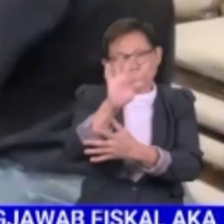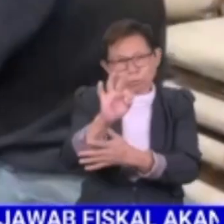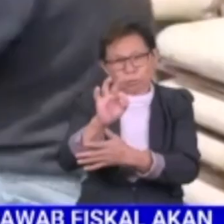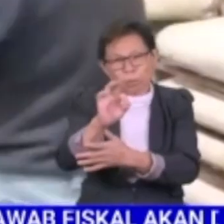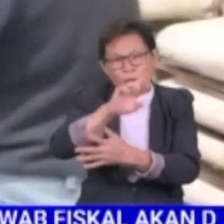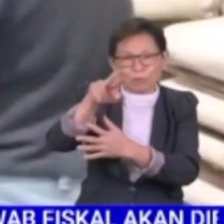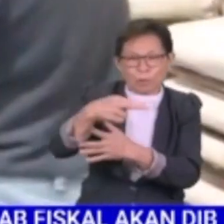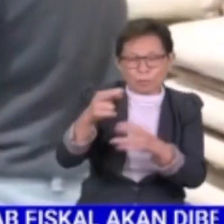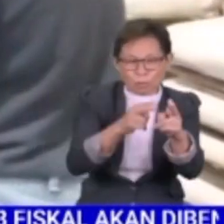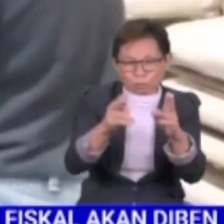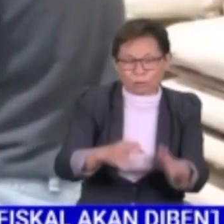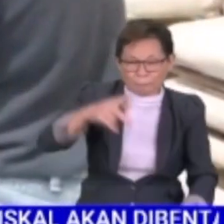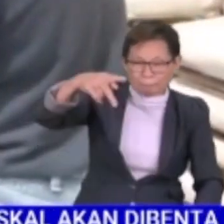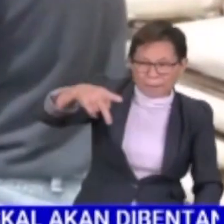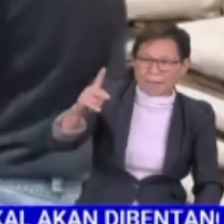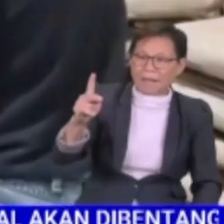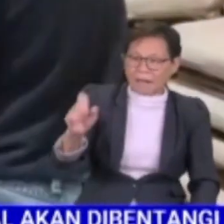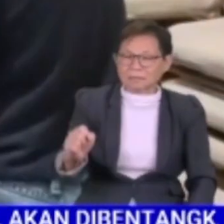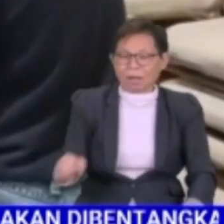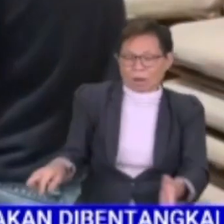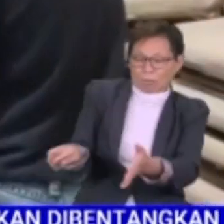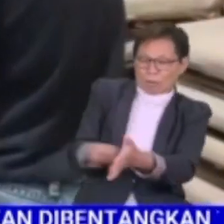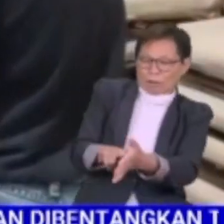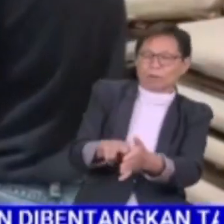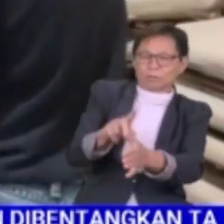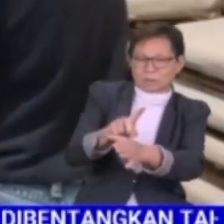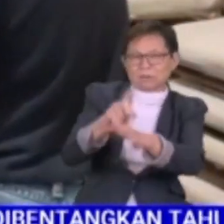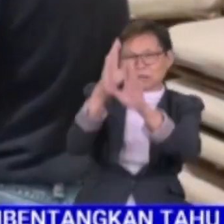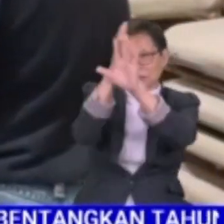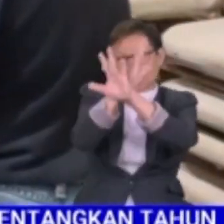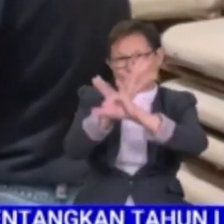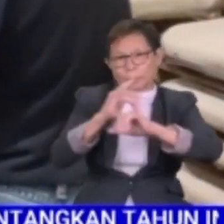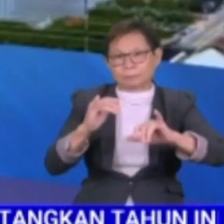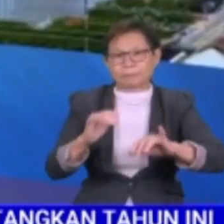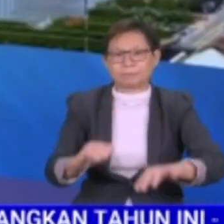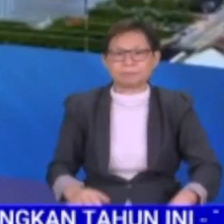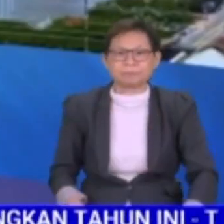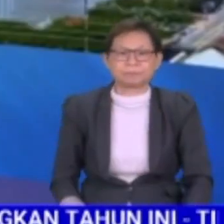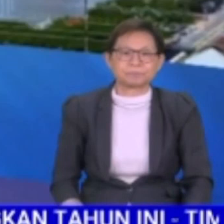89.000 Usahawan PGS diwekan di Serawak